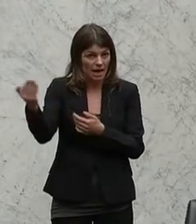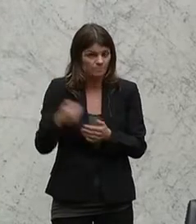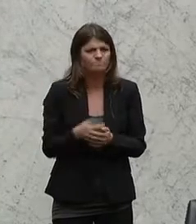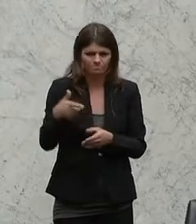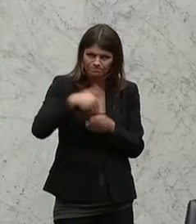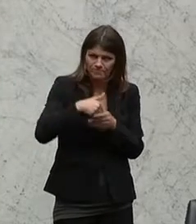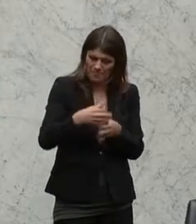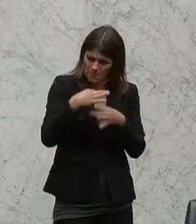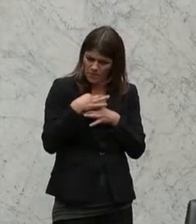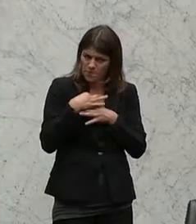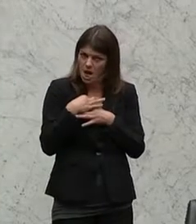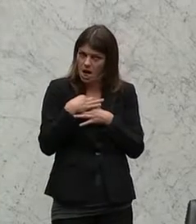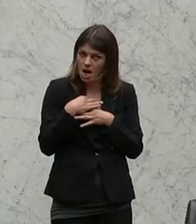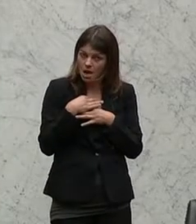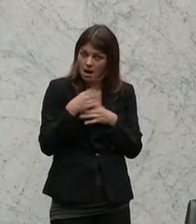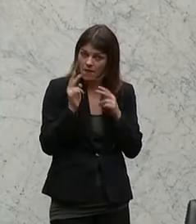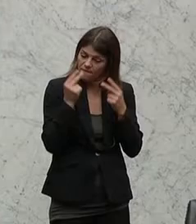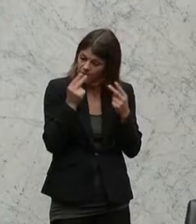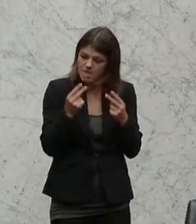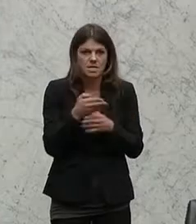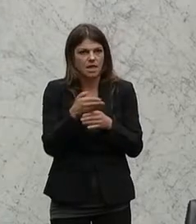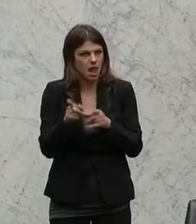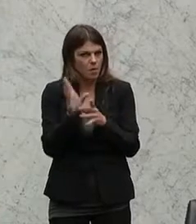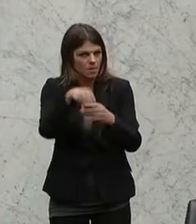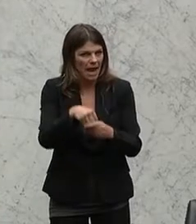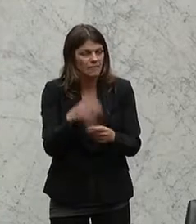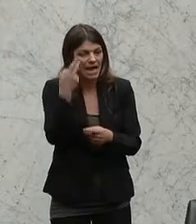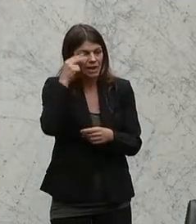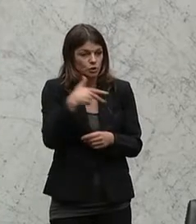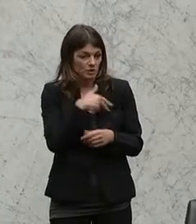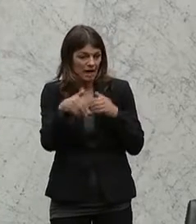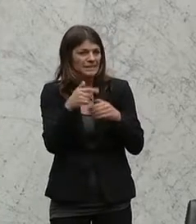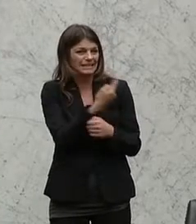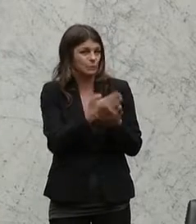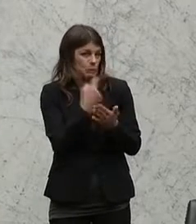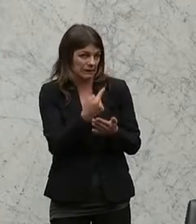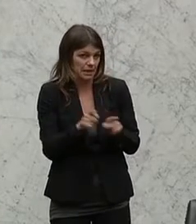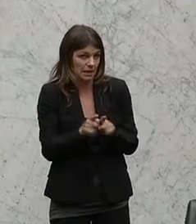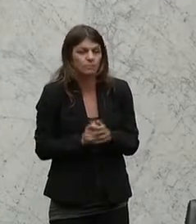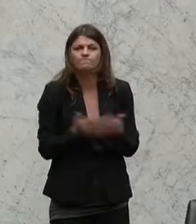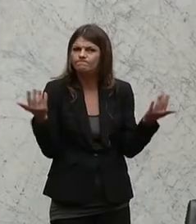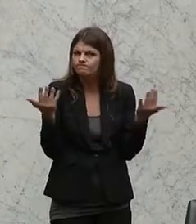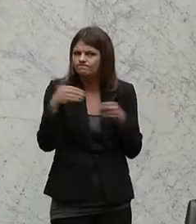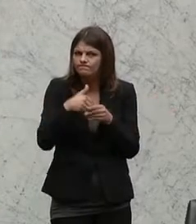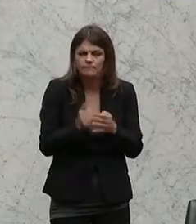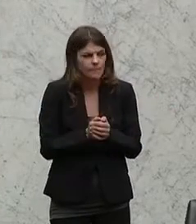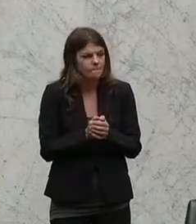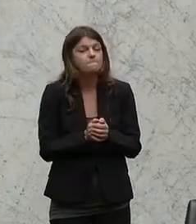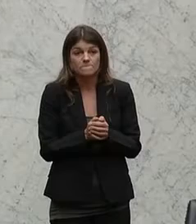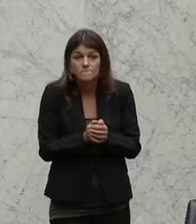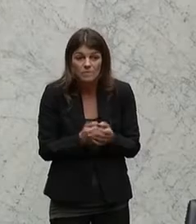ist für mich ein wirklich sehr, sehr wichtiger Teil dabei, den der Herr Sozialminister schon angeschnitten hat, nämlich der,